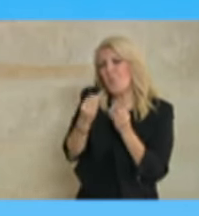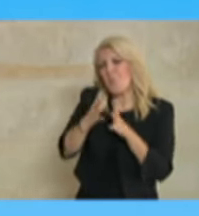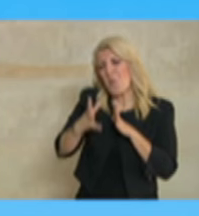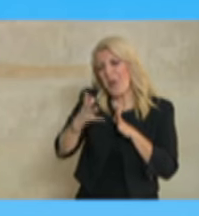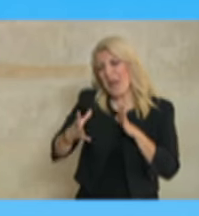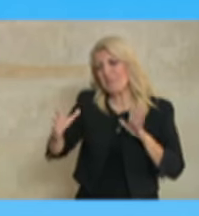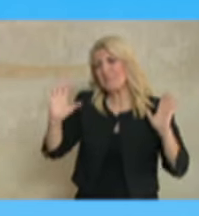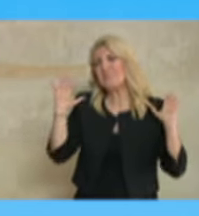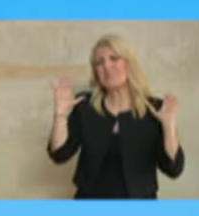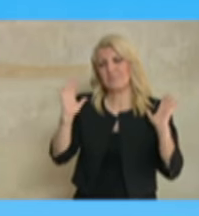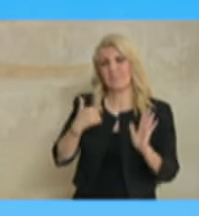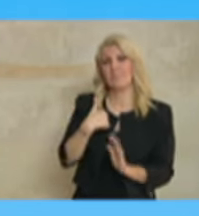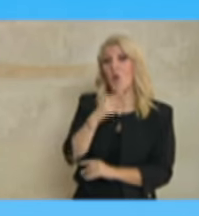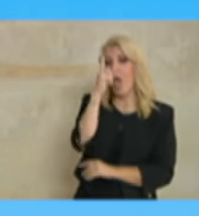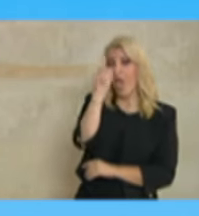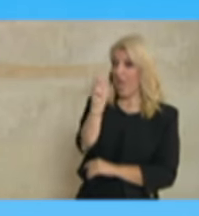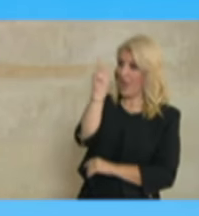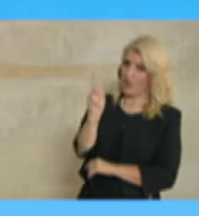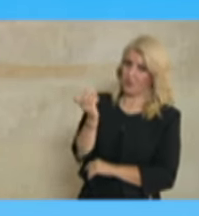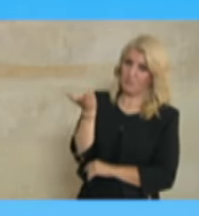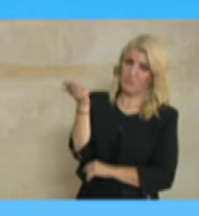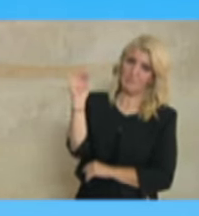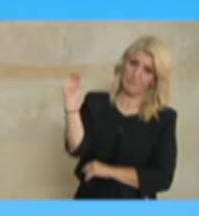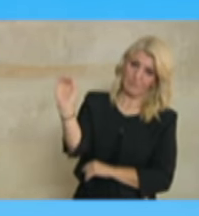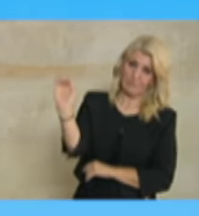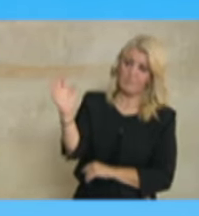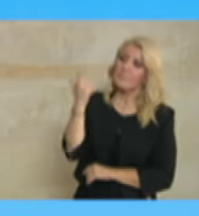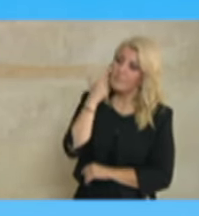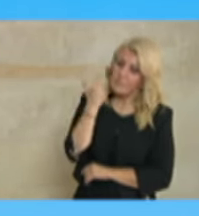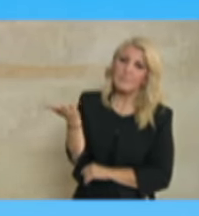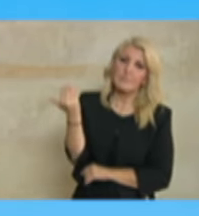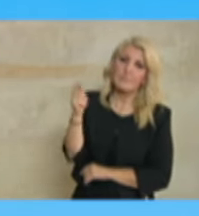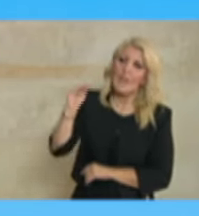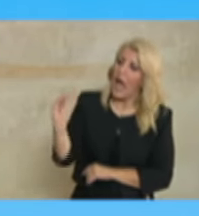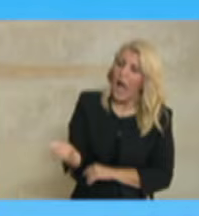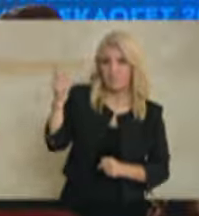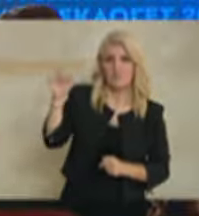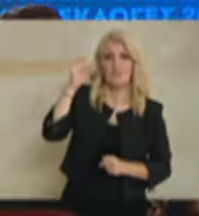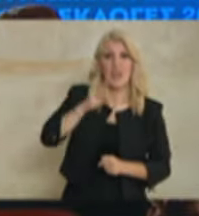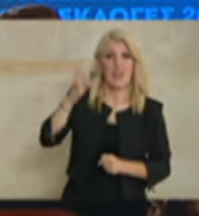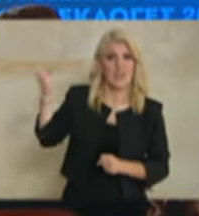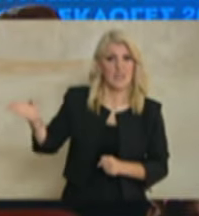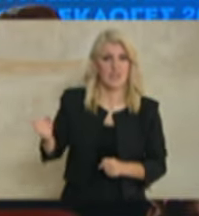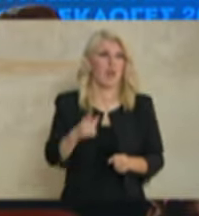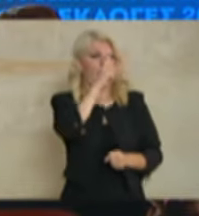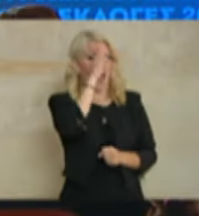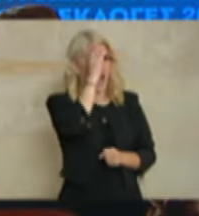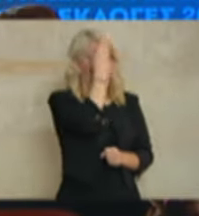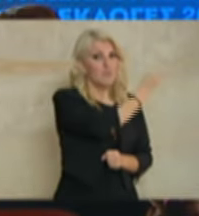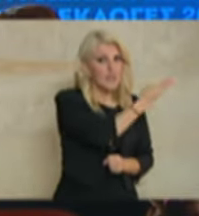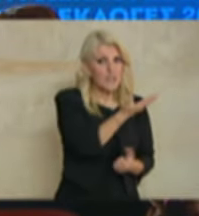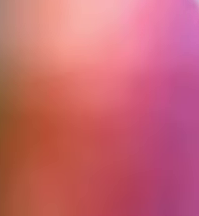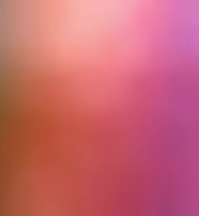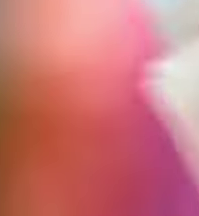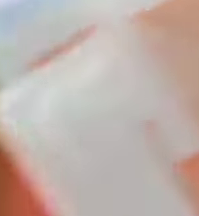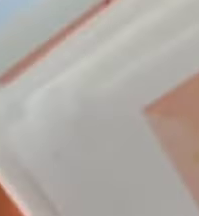ερώτημα. Γιατί δεν έχει καταθέσει ακόμα το ποθενέσχες του? Ο Κυριάκος Μητσοτάκης κλήθηκε πολλές φορές να αναφερθεί σε παρεμβάσεις για την